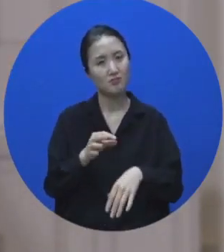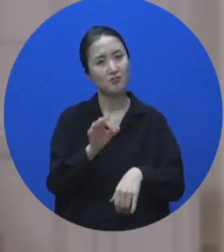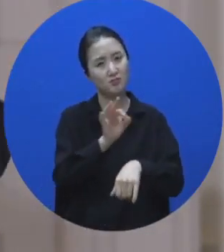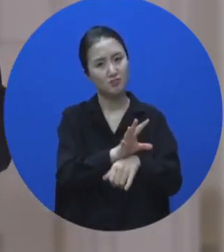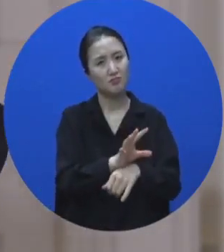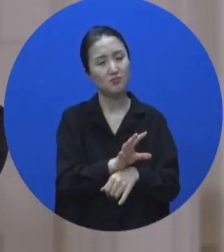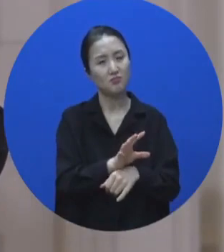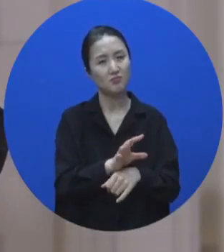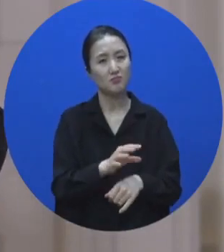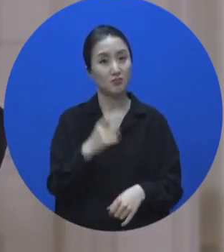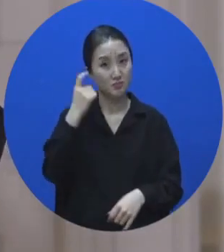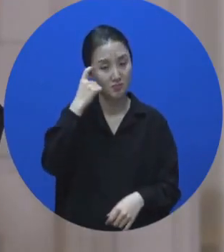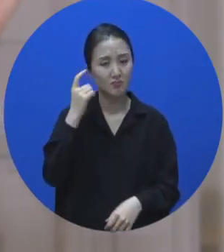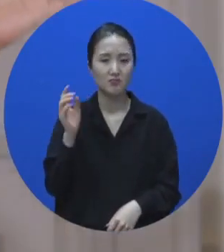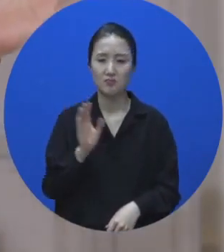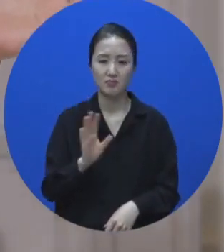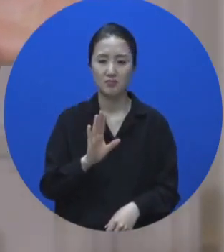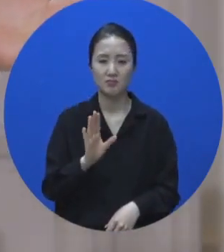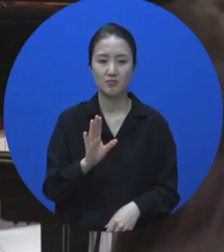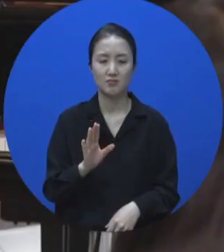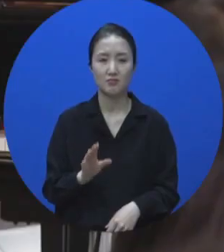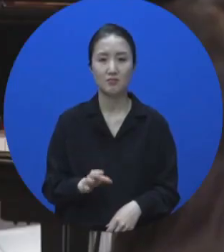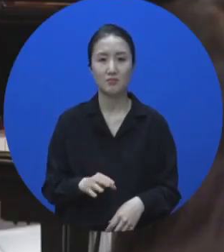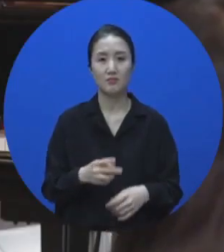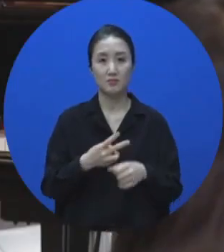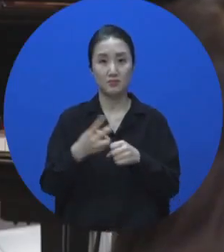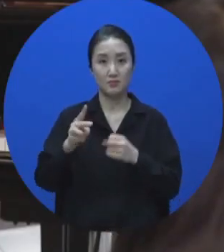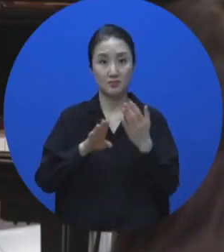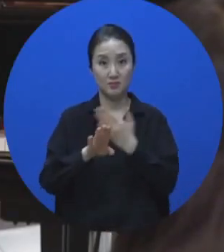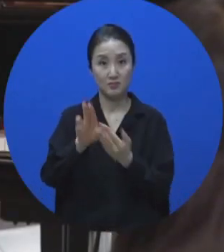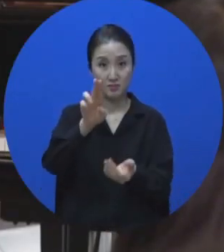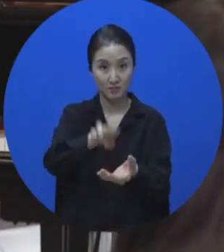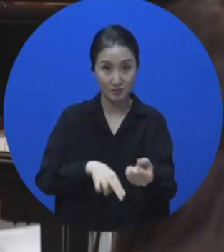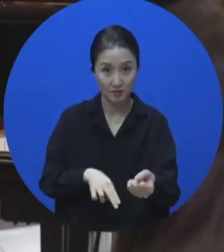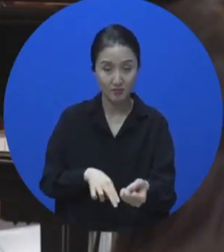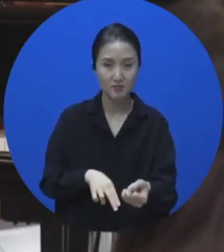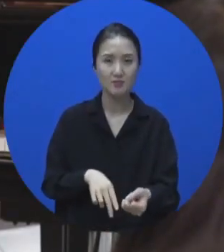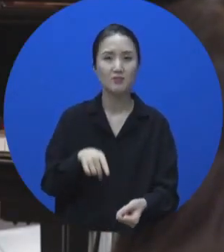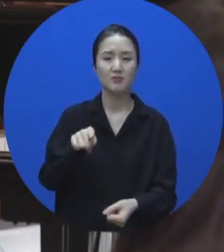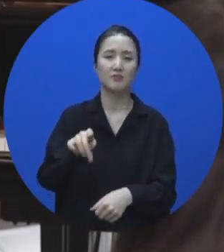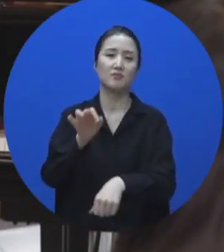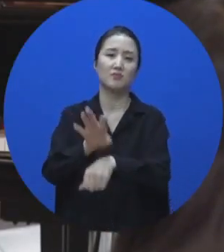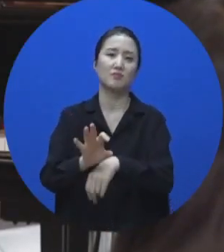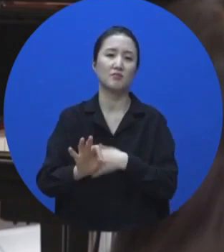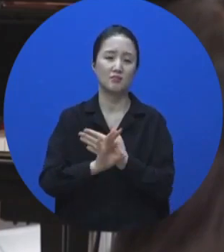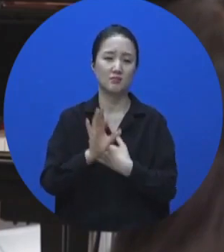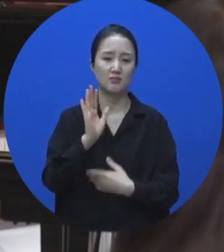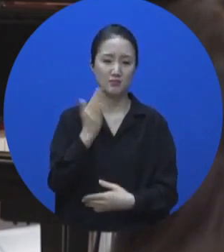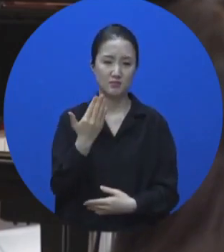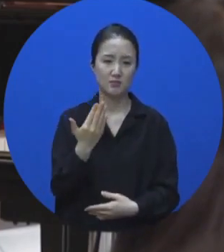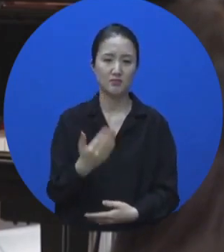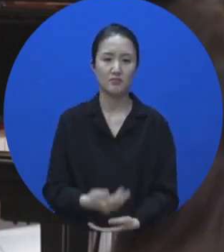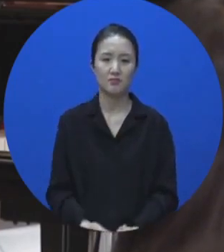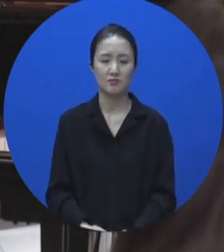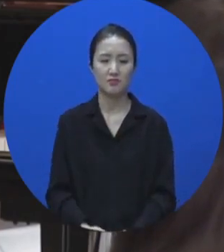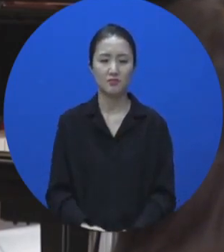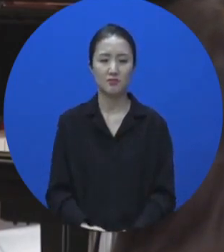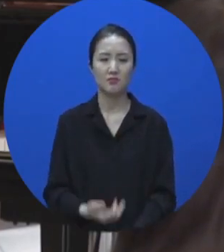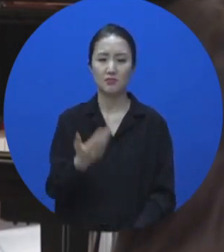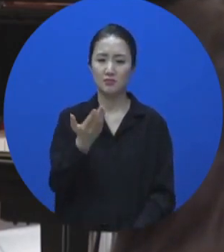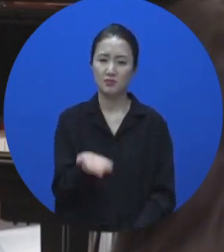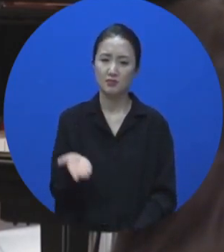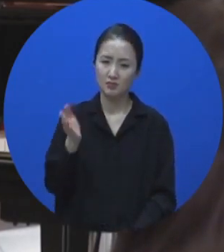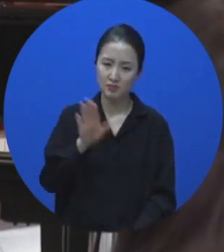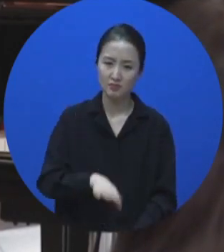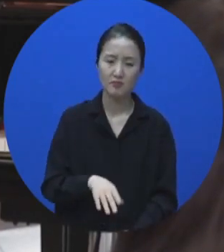여러분들이 생각을 못하는 거죠 그냥 3 아파트라면 분양 청약 이라고 생각했지만 그럼 방법이 있었다 라는